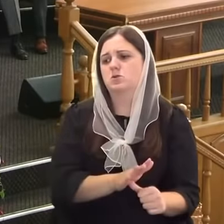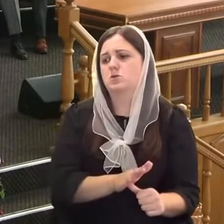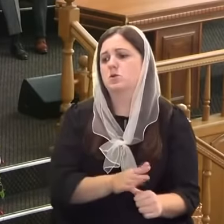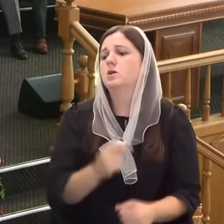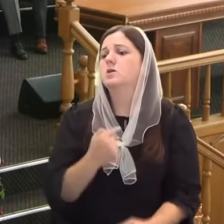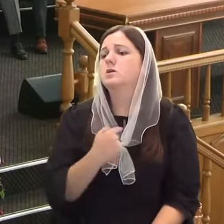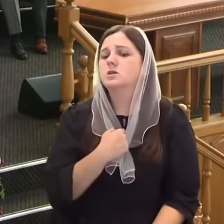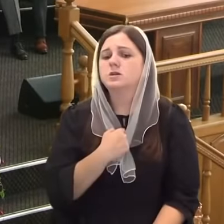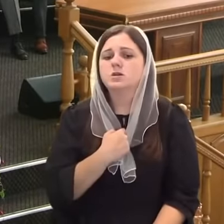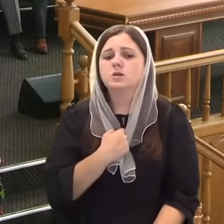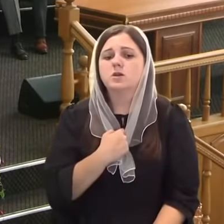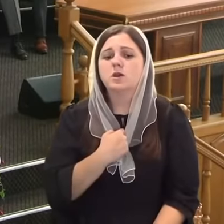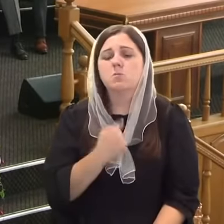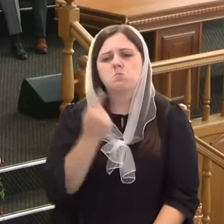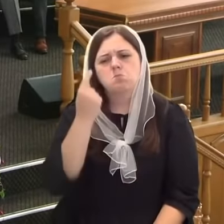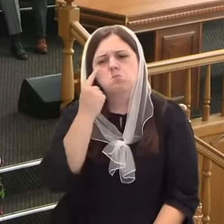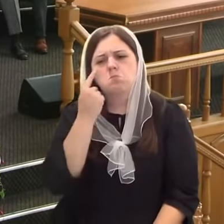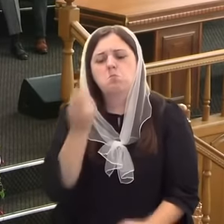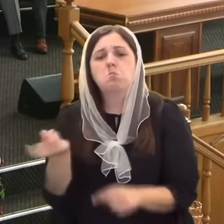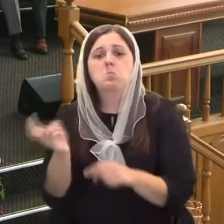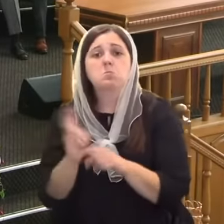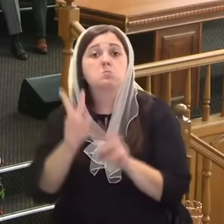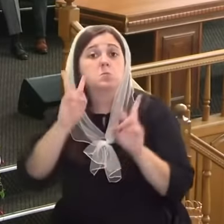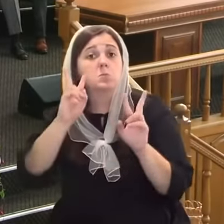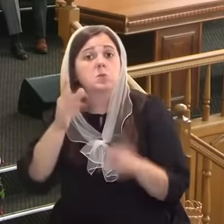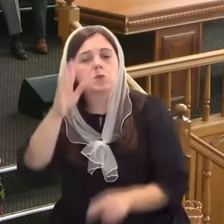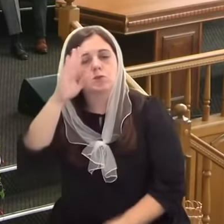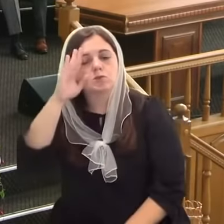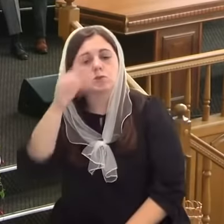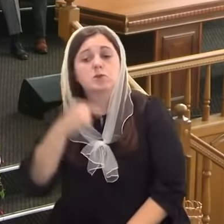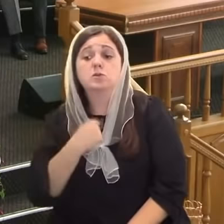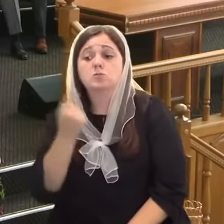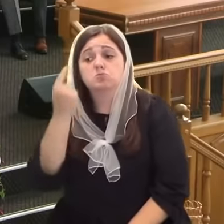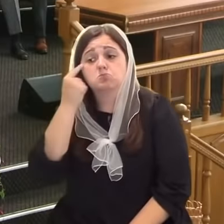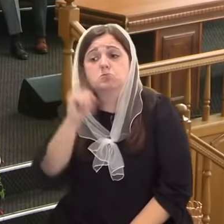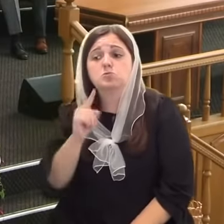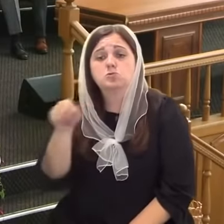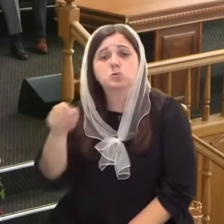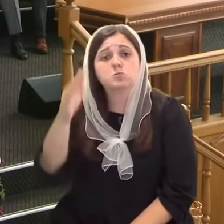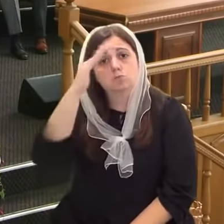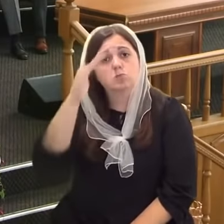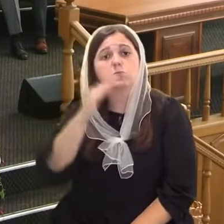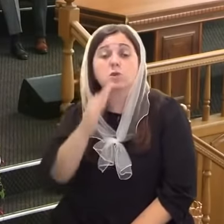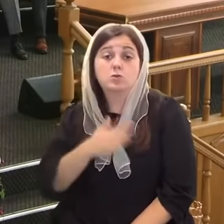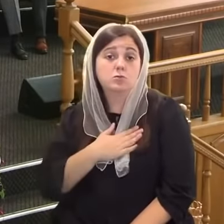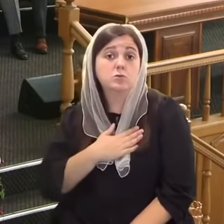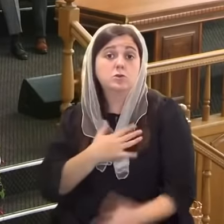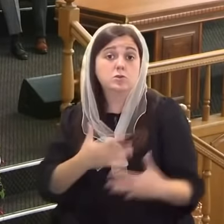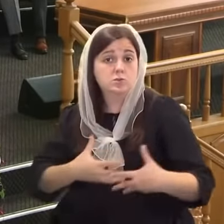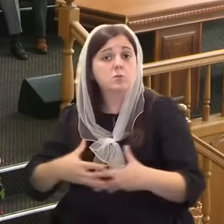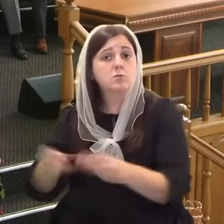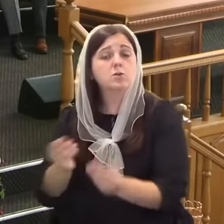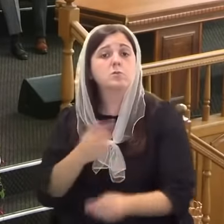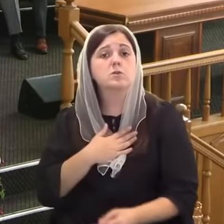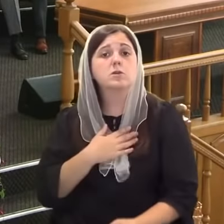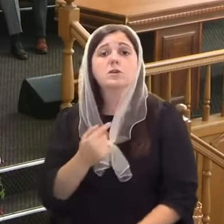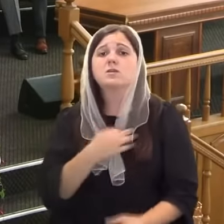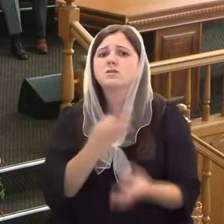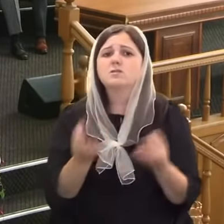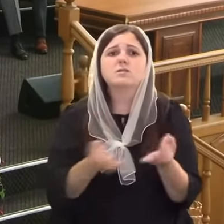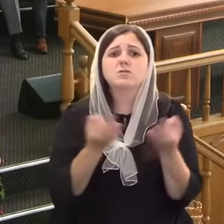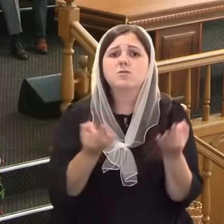И я помню, когда заходил какой-то незнакомый человек, мужчина, я думал, это мой папа, он зайдет и заберет меня. Я никогда не